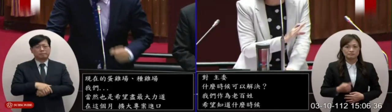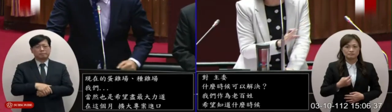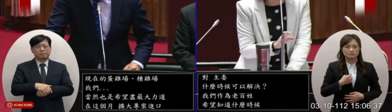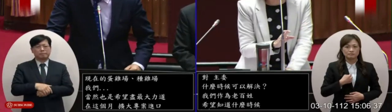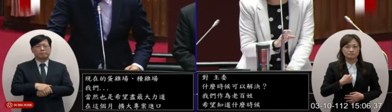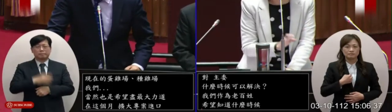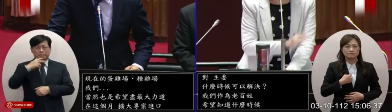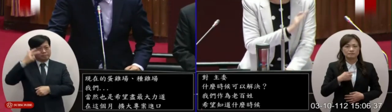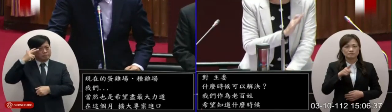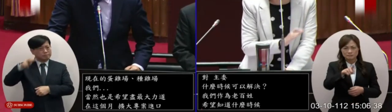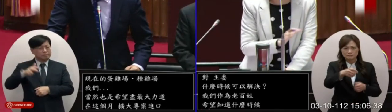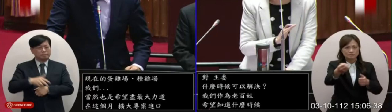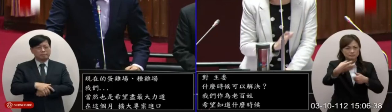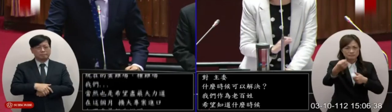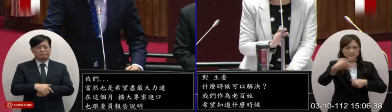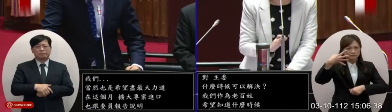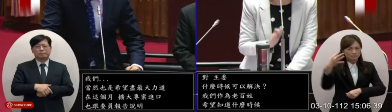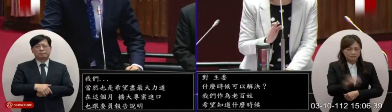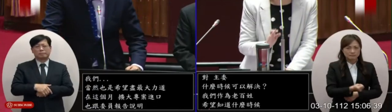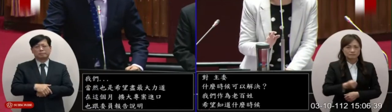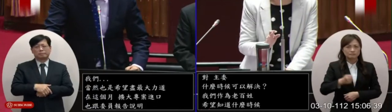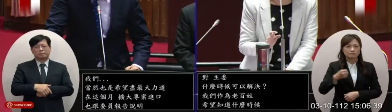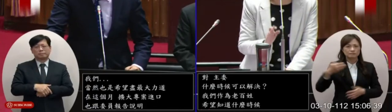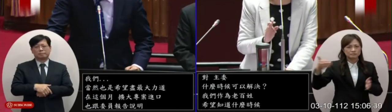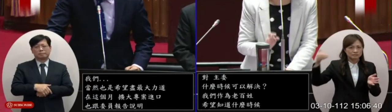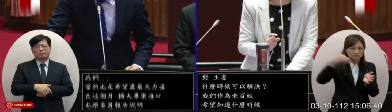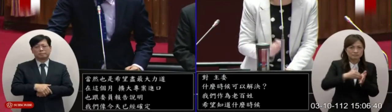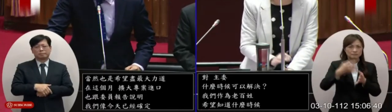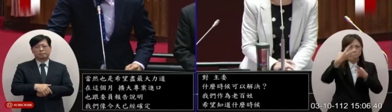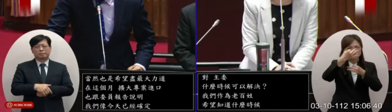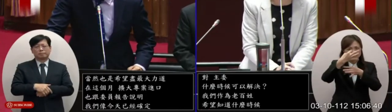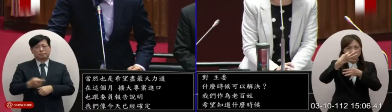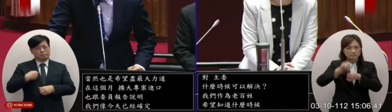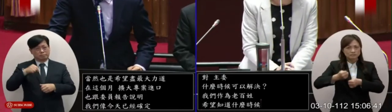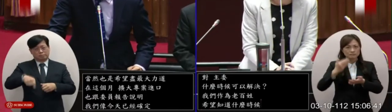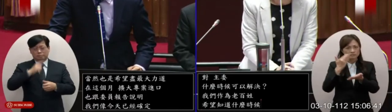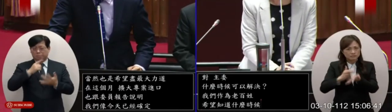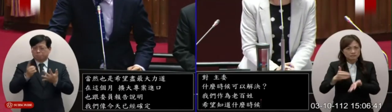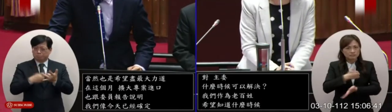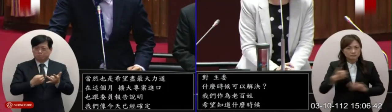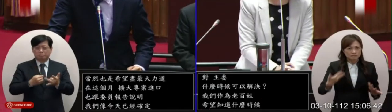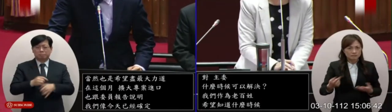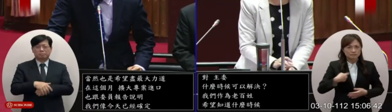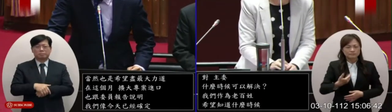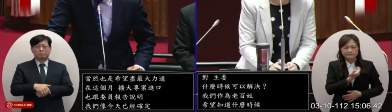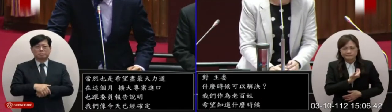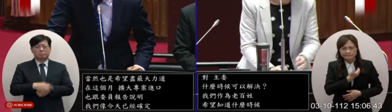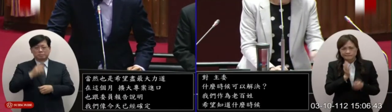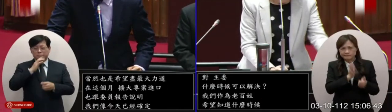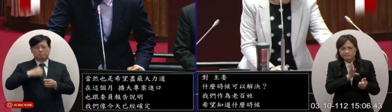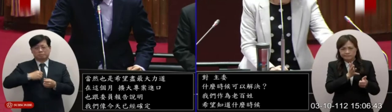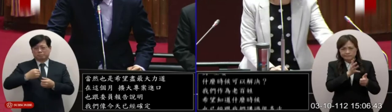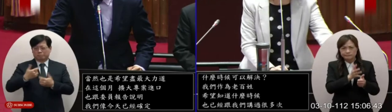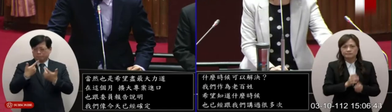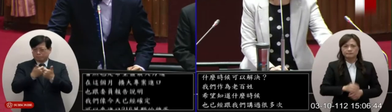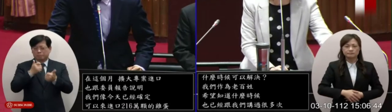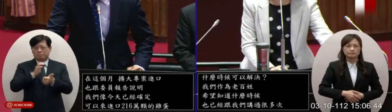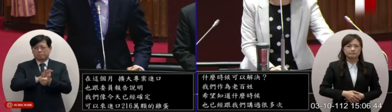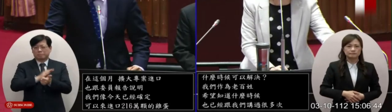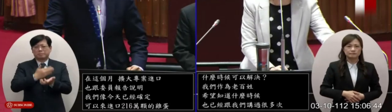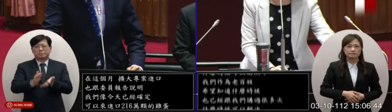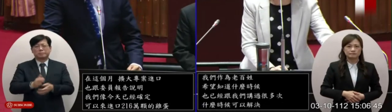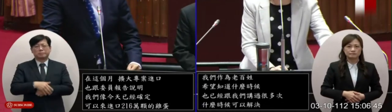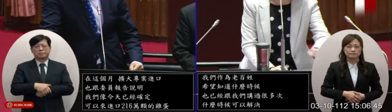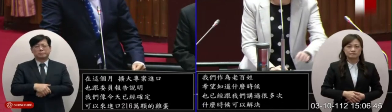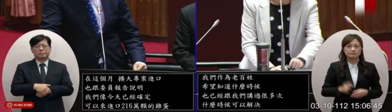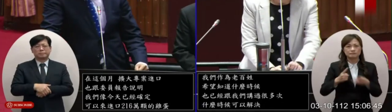经跟我们讲过很多次，什么时候可以解决？我已经很有耐心。 这个缺口当然就不会全力的来把它补足。 那